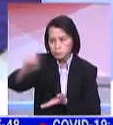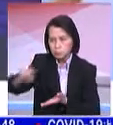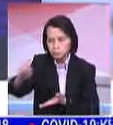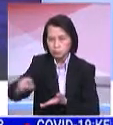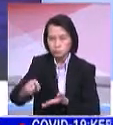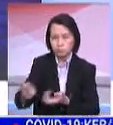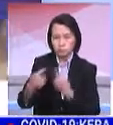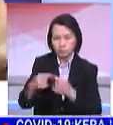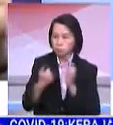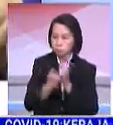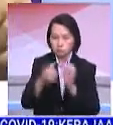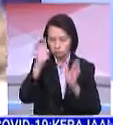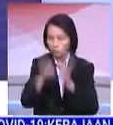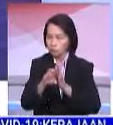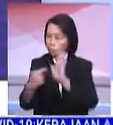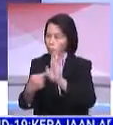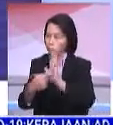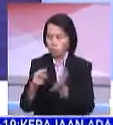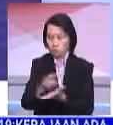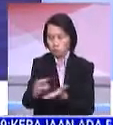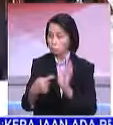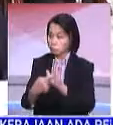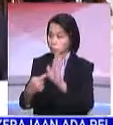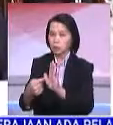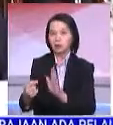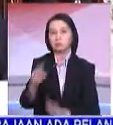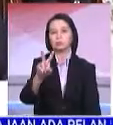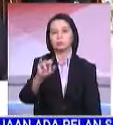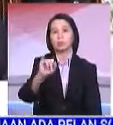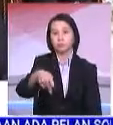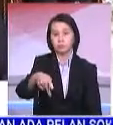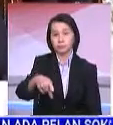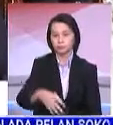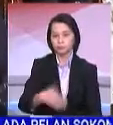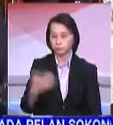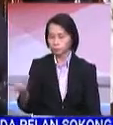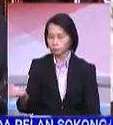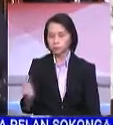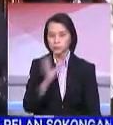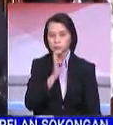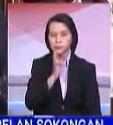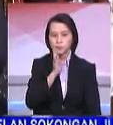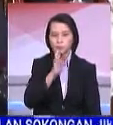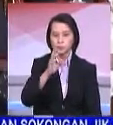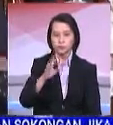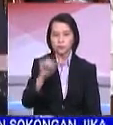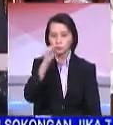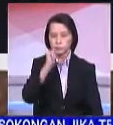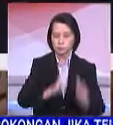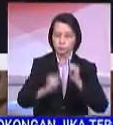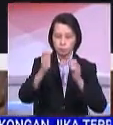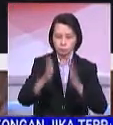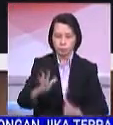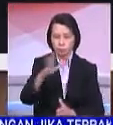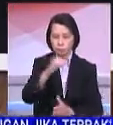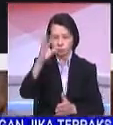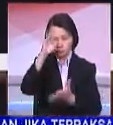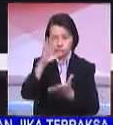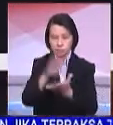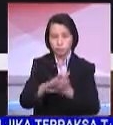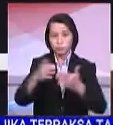Ya ngikut gambar-gambar ataupun video-video yang baru tadinya dalam perhitungan jauh Isun Innova dan suaminya harismail